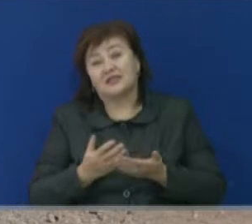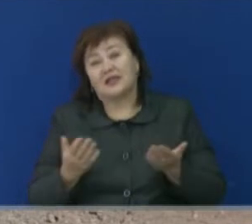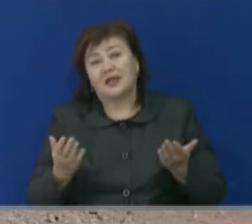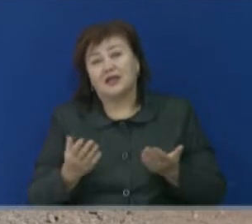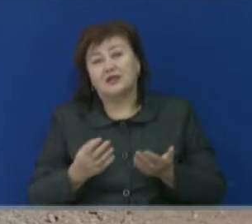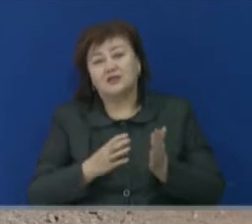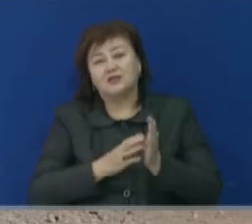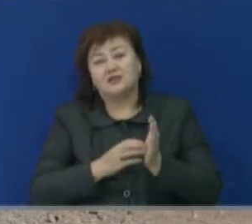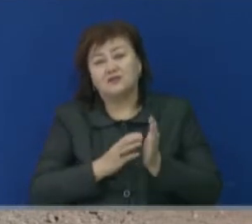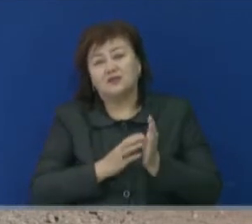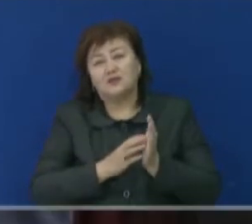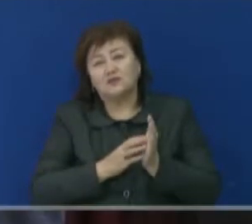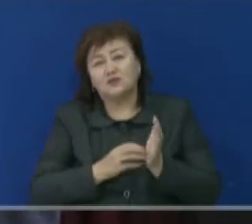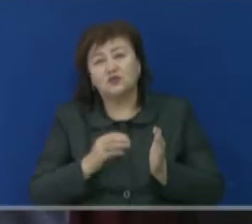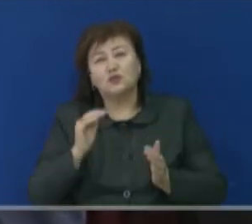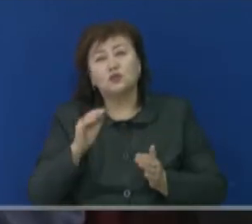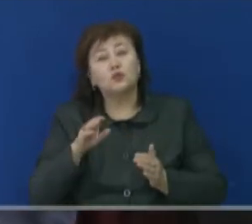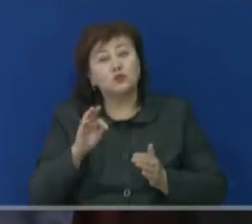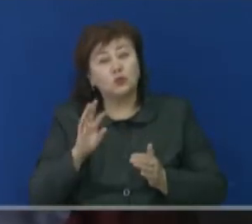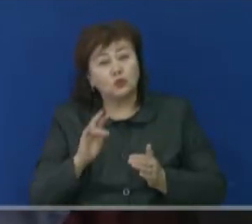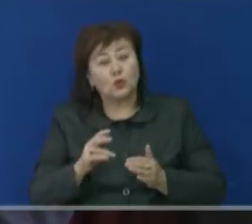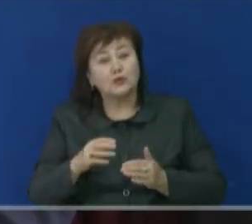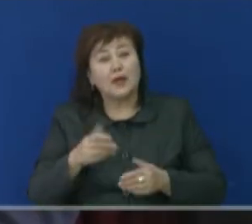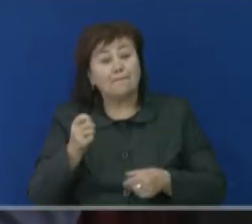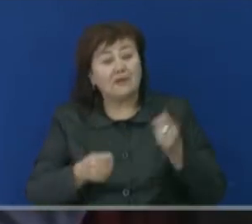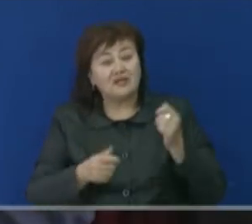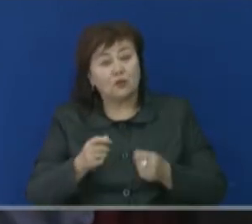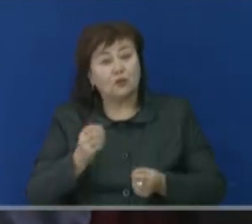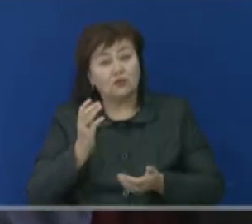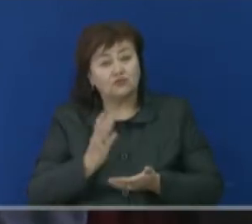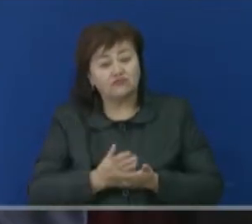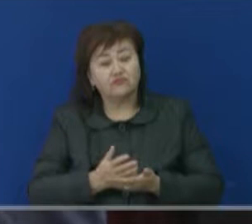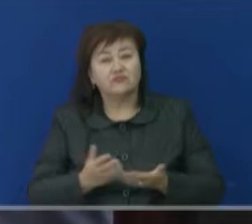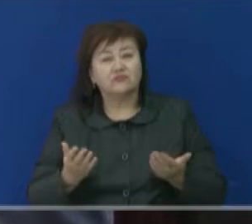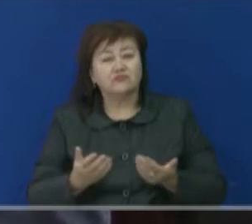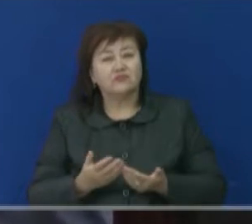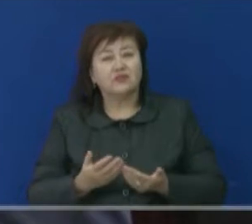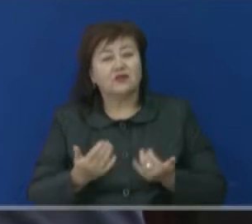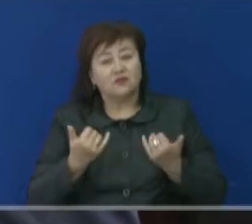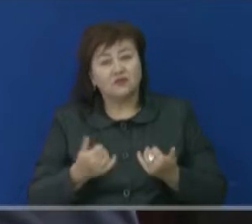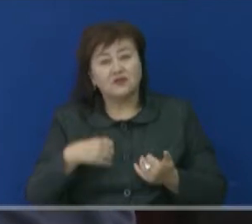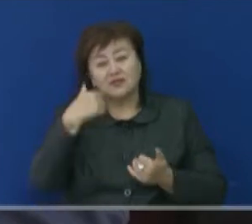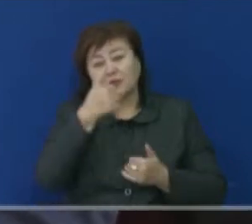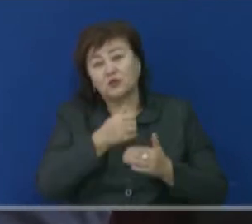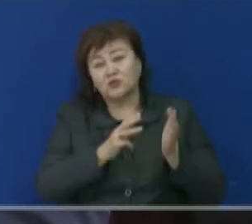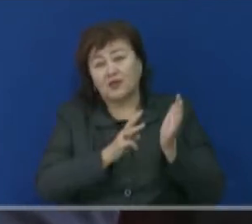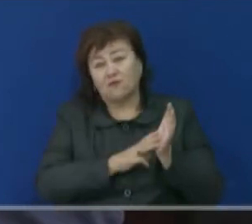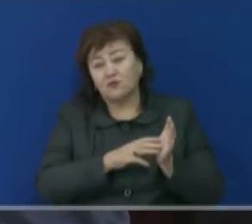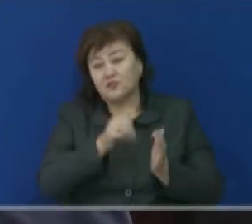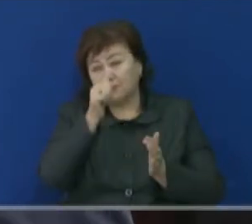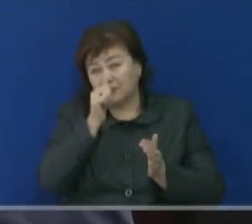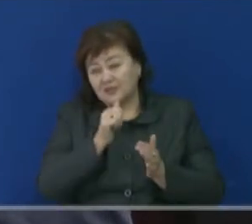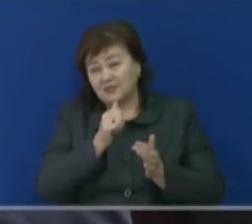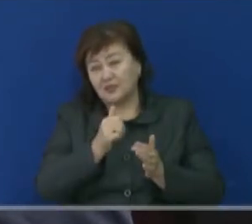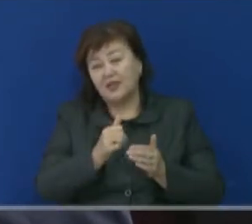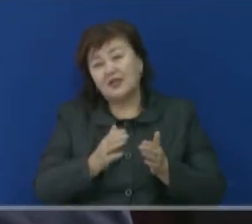970 тонна сүт өндірілді. За 8 месяцев текущего года наблюдается положительная динамика социальной. Осы жылдың 8 айында Алғабас ауылдық округінің